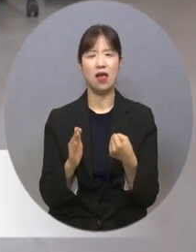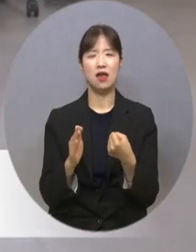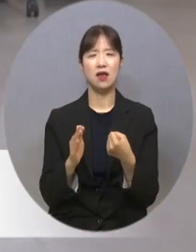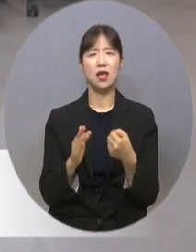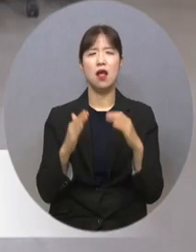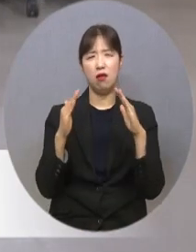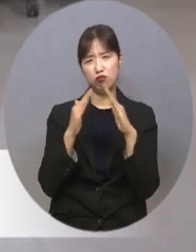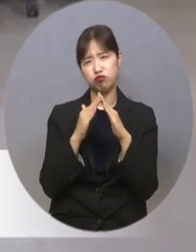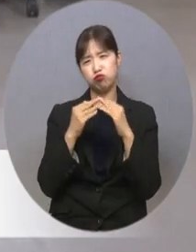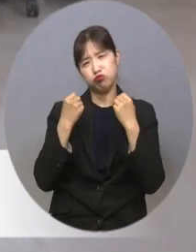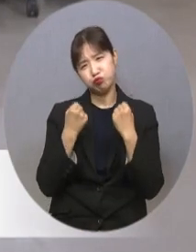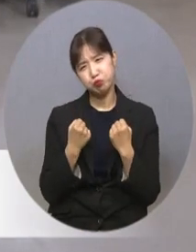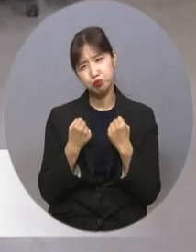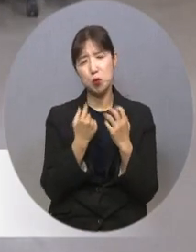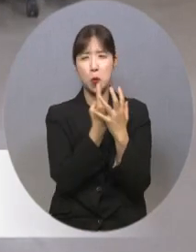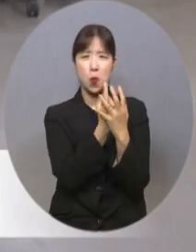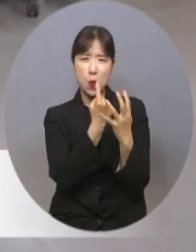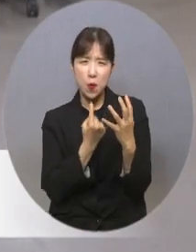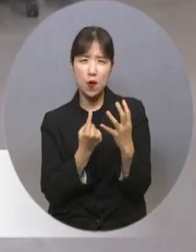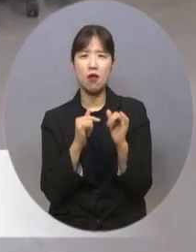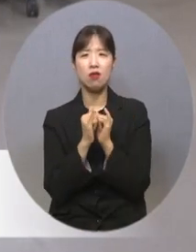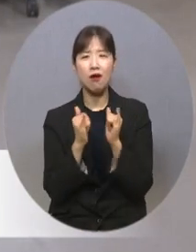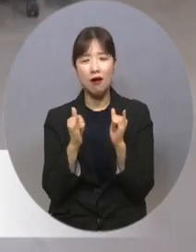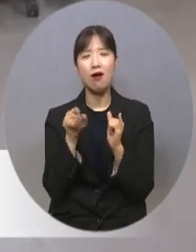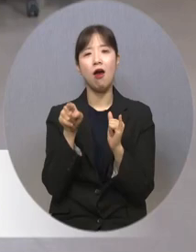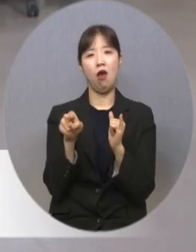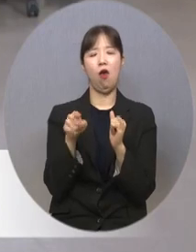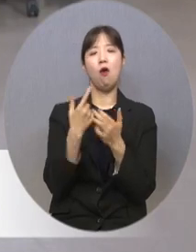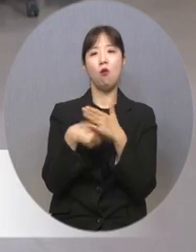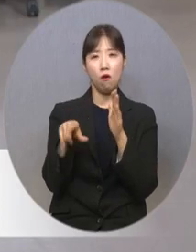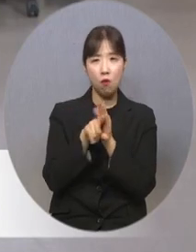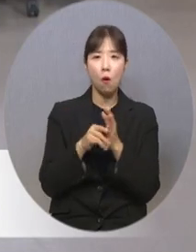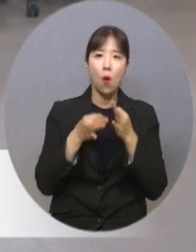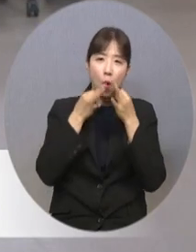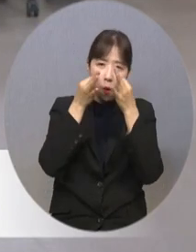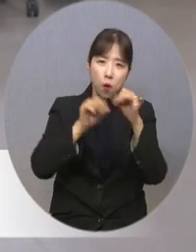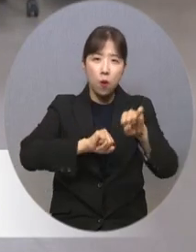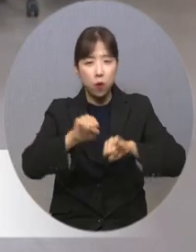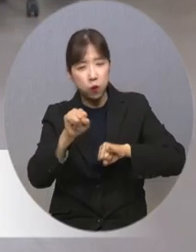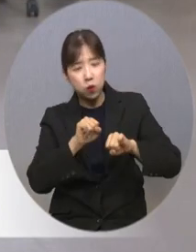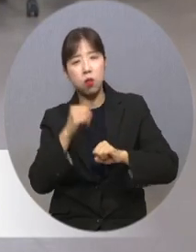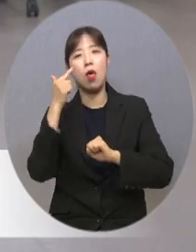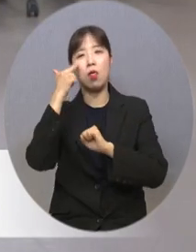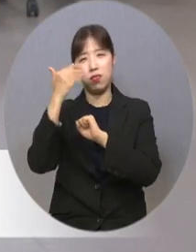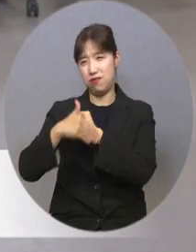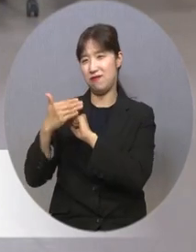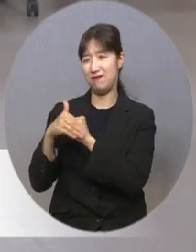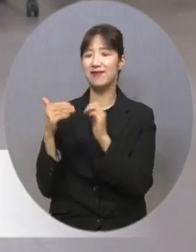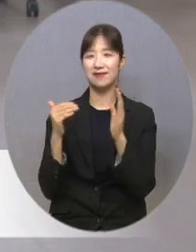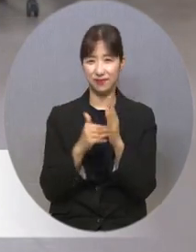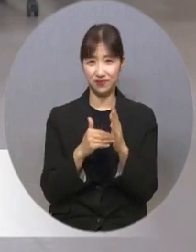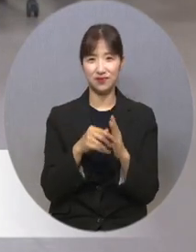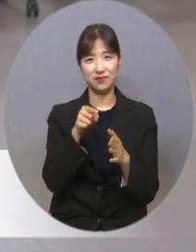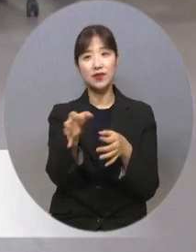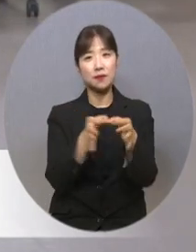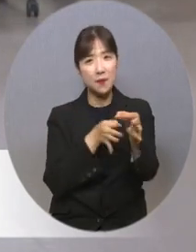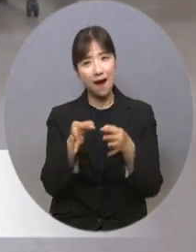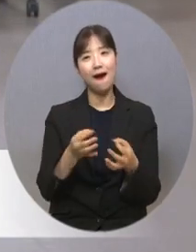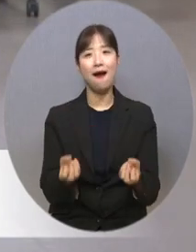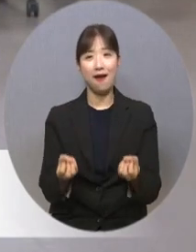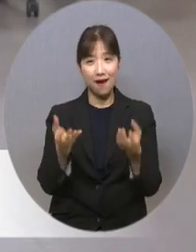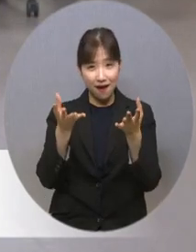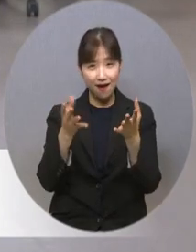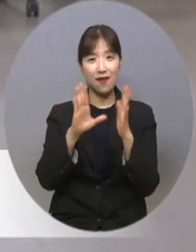이렇게 집에서 소외된 분들을 위해서 애써주시는 걸 봤어요. 그래서 바자회 할 때는 시간을 내서 와서